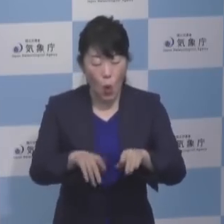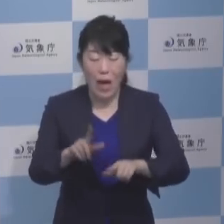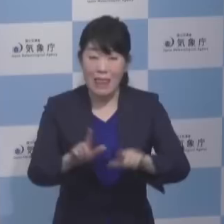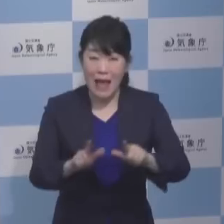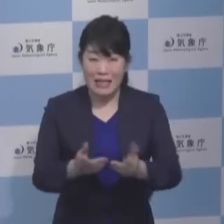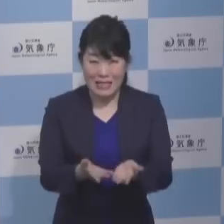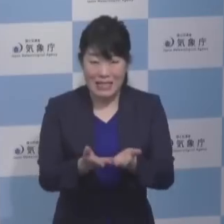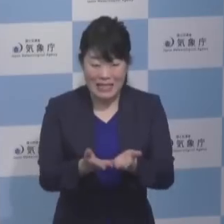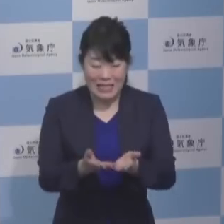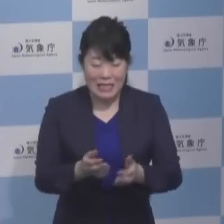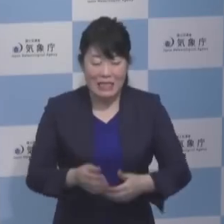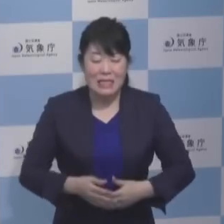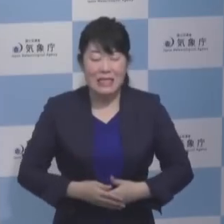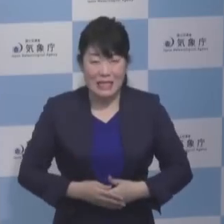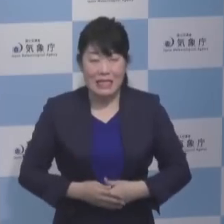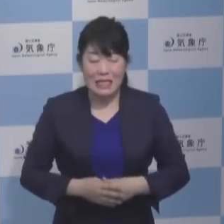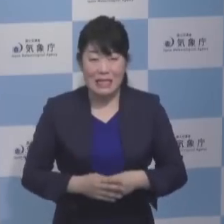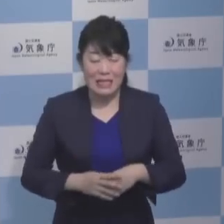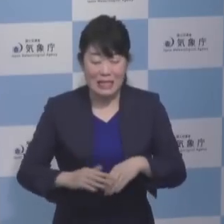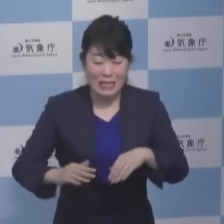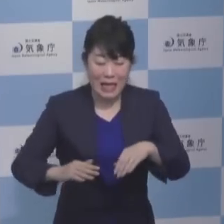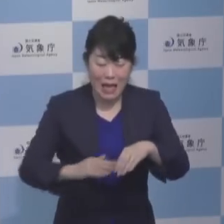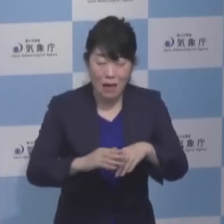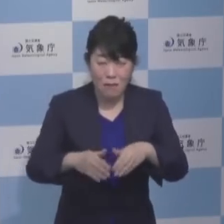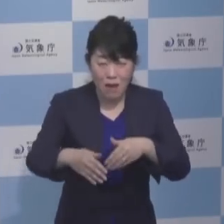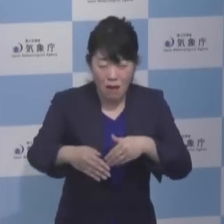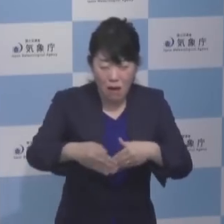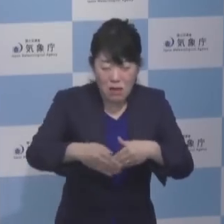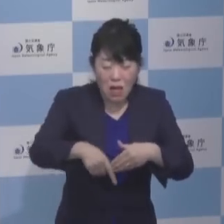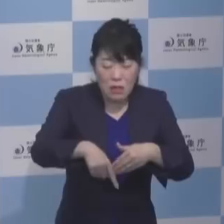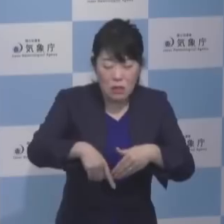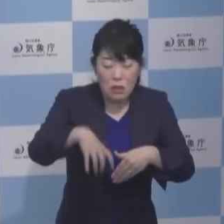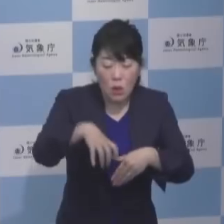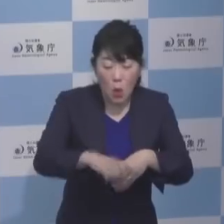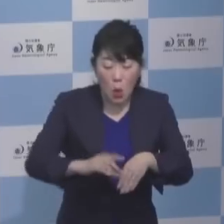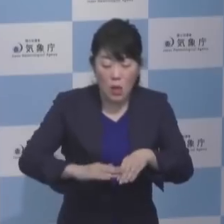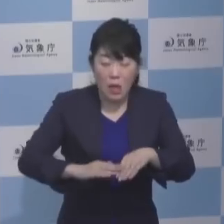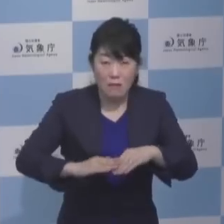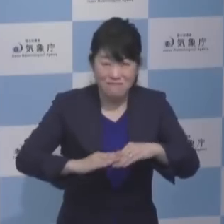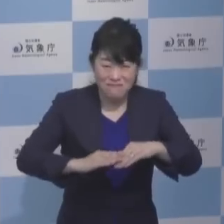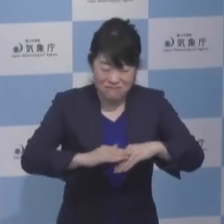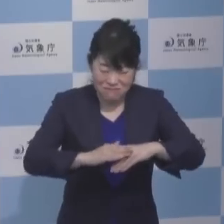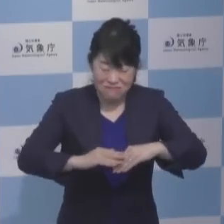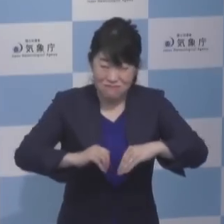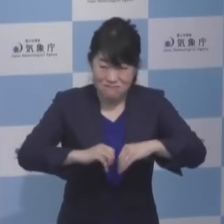殻内、陸域の浅いところで発生した逆断層型の地震になります。